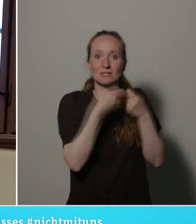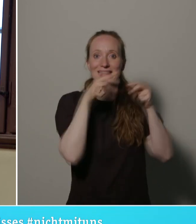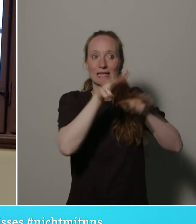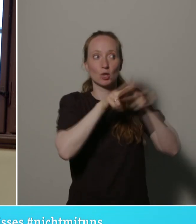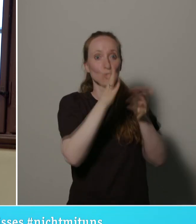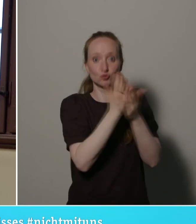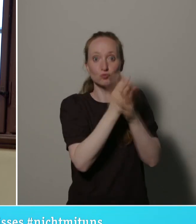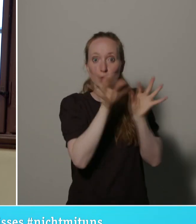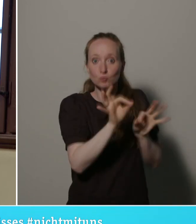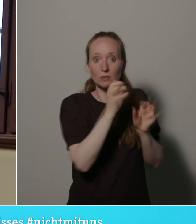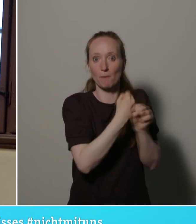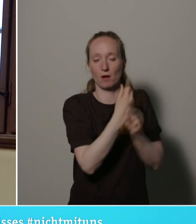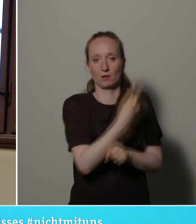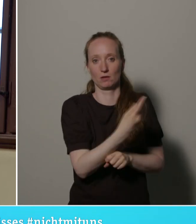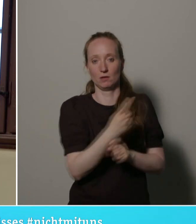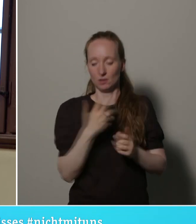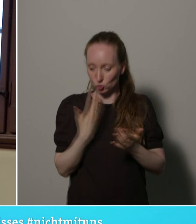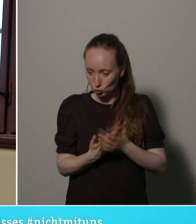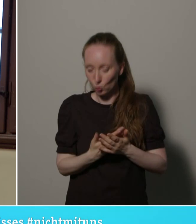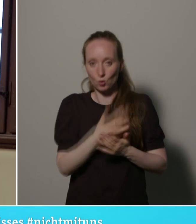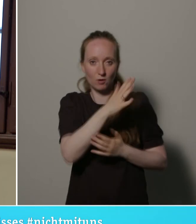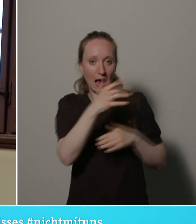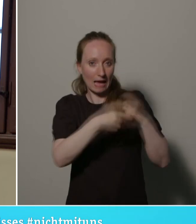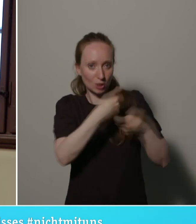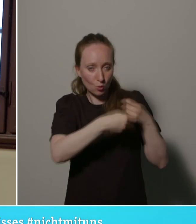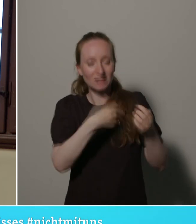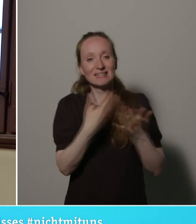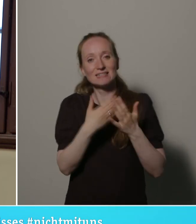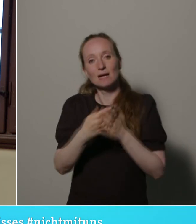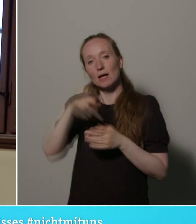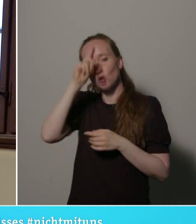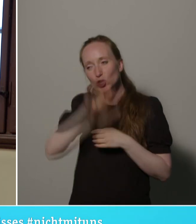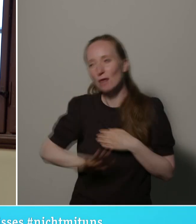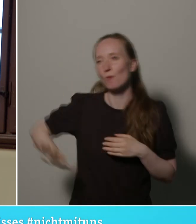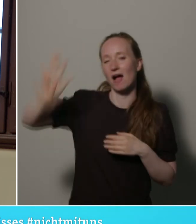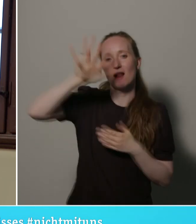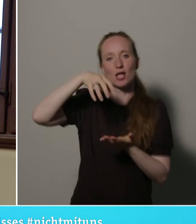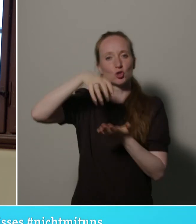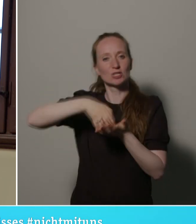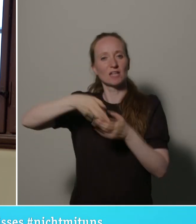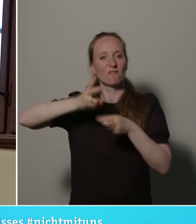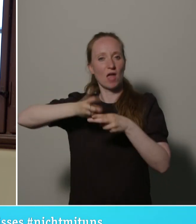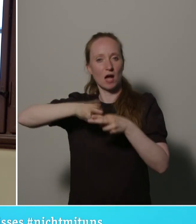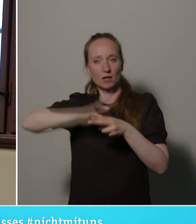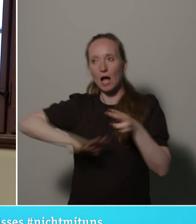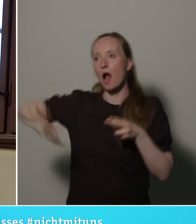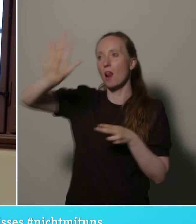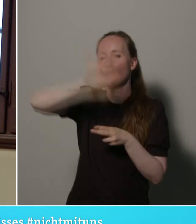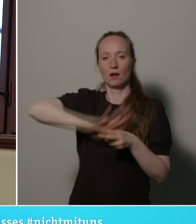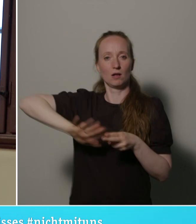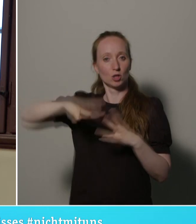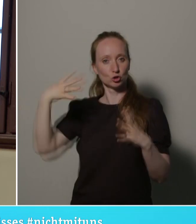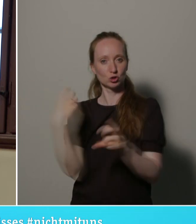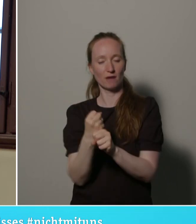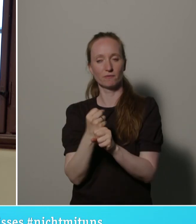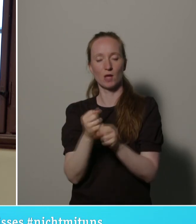unsere Stadtwerke, nicht nur unsere Stadtwerke, sondern die Stadtwerke bundesweit in ruhiges Fahrwasser gekommen sind, weil